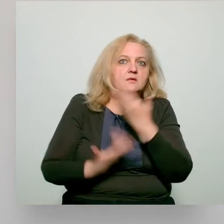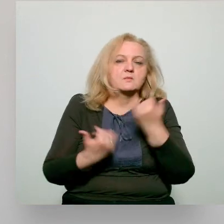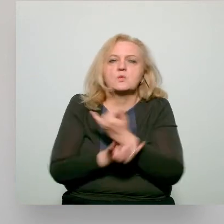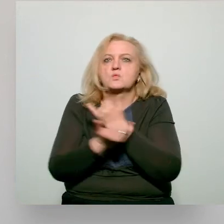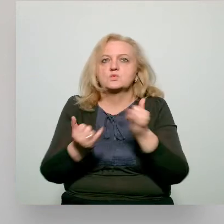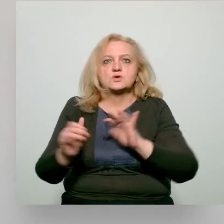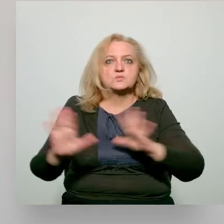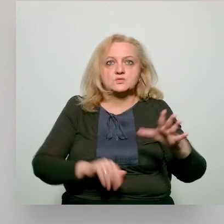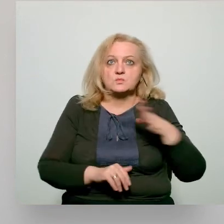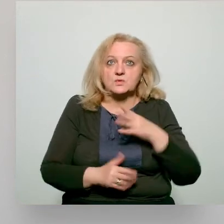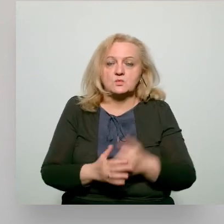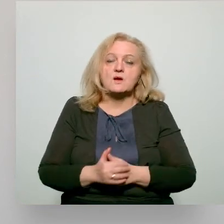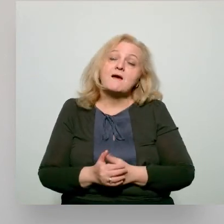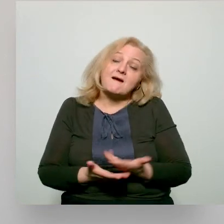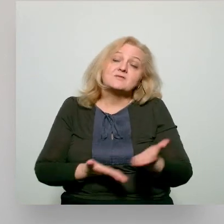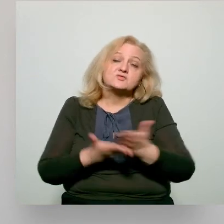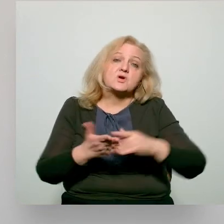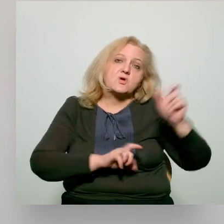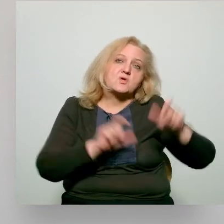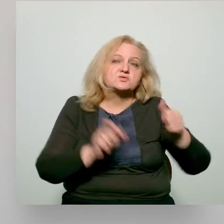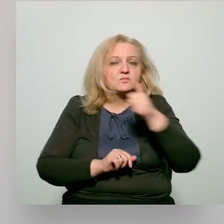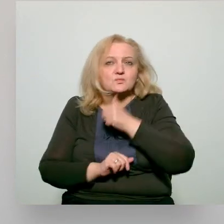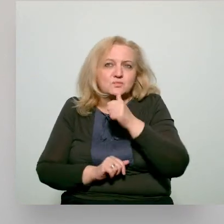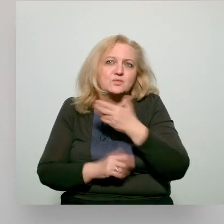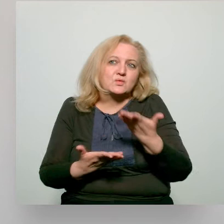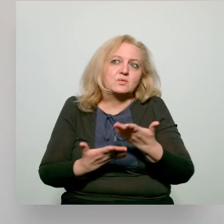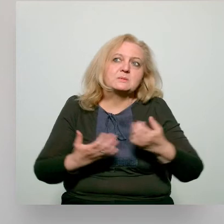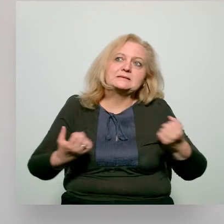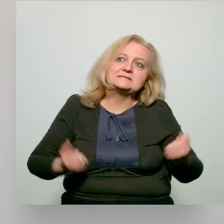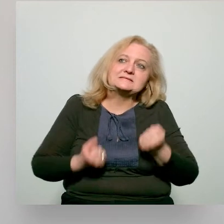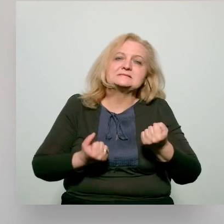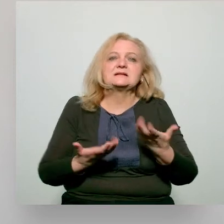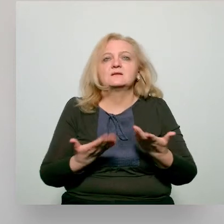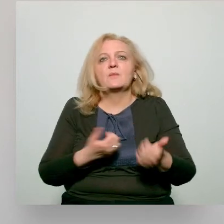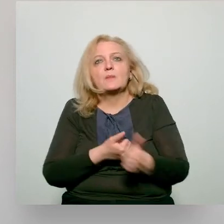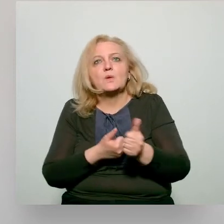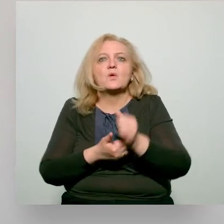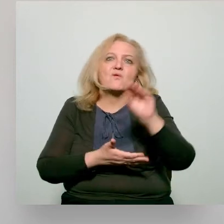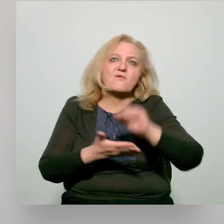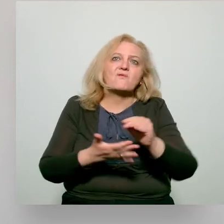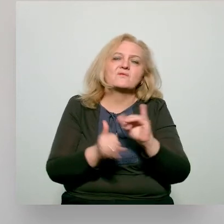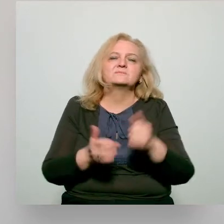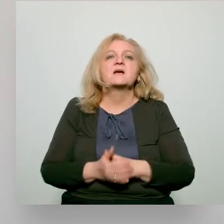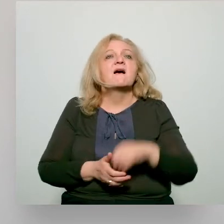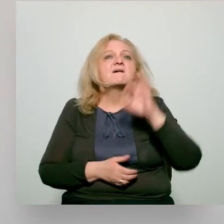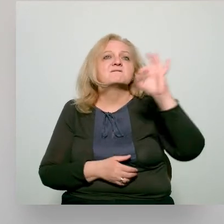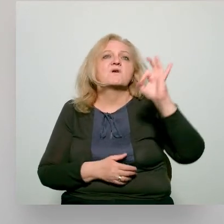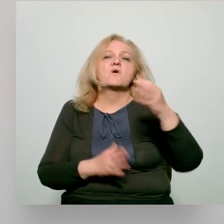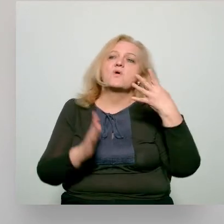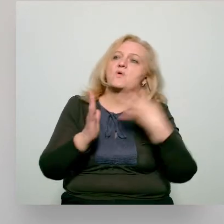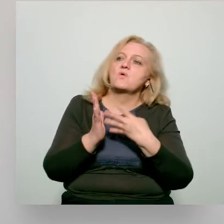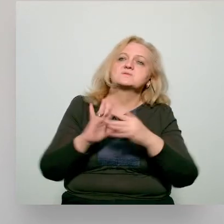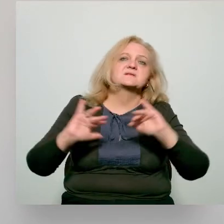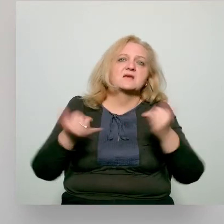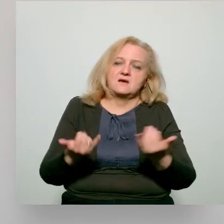podejścia. Niektórzy próbują jednak właśnie jakoś jakieś dać świadectwo. Jak pani ocenia to, co się dzieje?